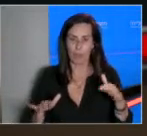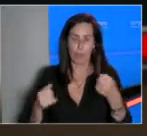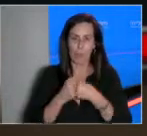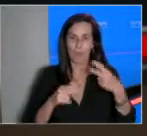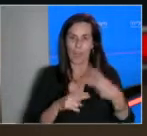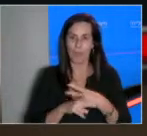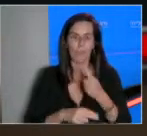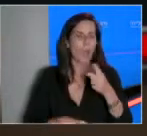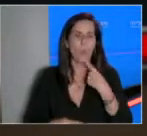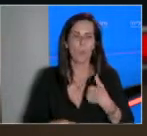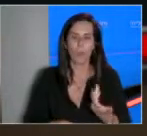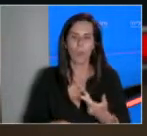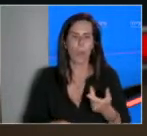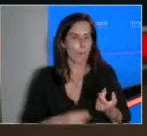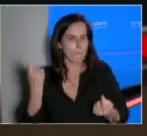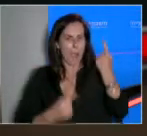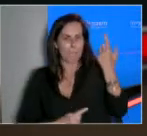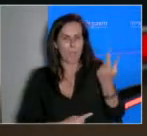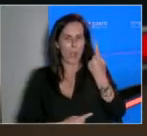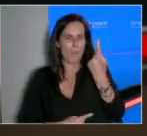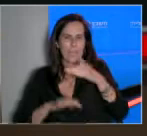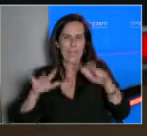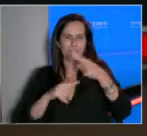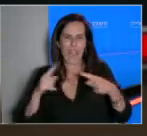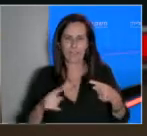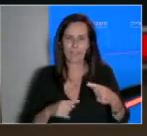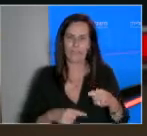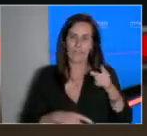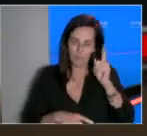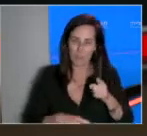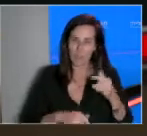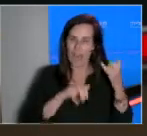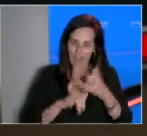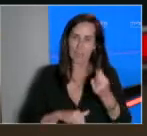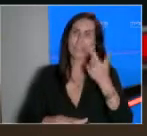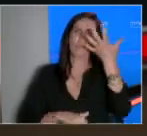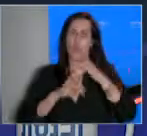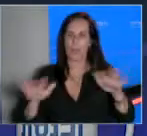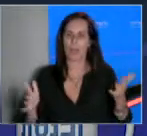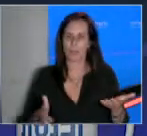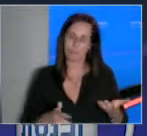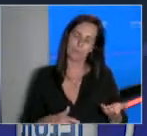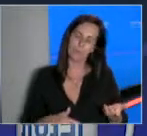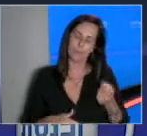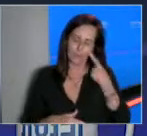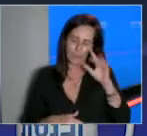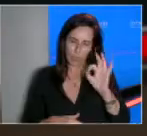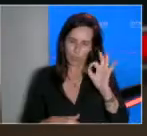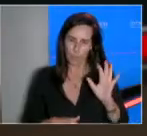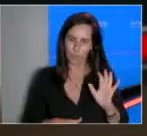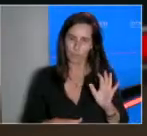במאבק הרגיל, מה הם אומרים לנו? לא, מיליארד וחצי. אבל כשהם צריכים להביא את הכסף, זה 5 מיליארד. עכשיו תקשיבו